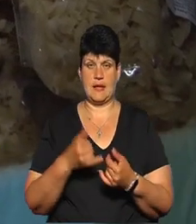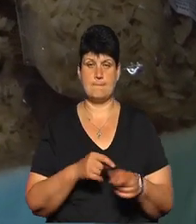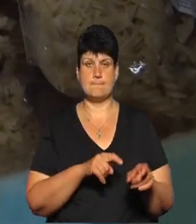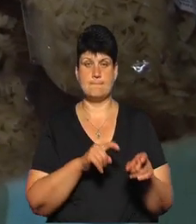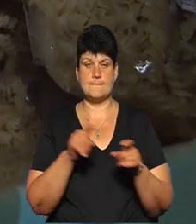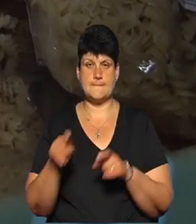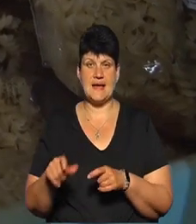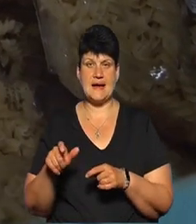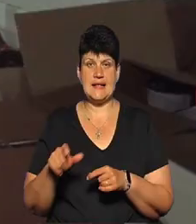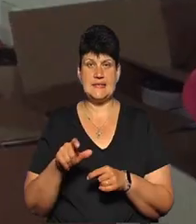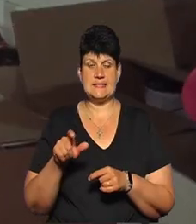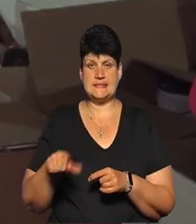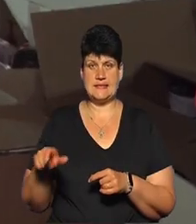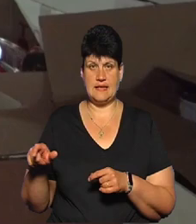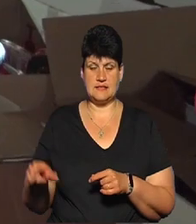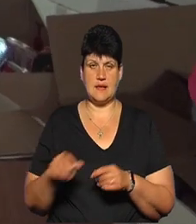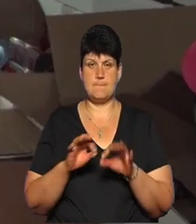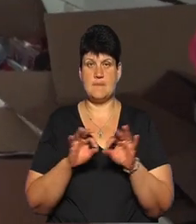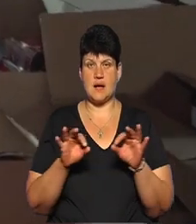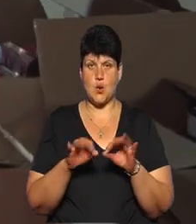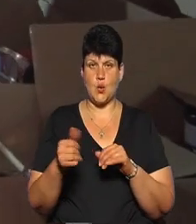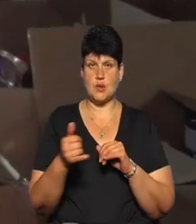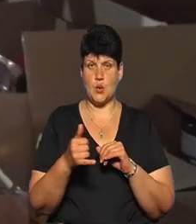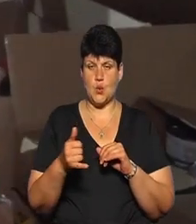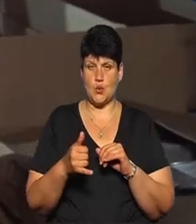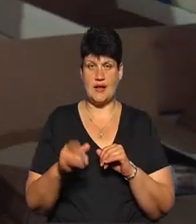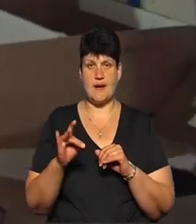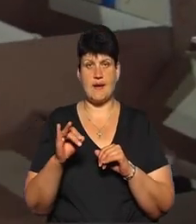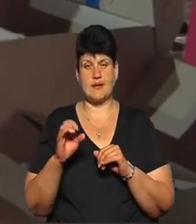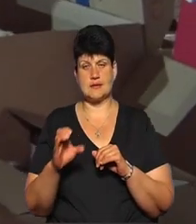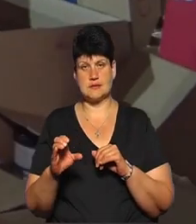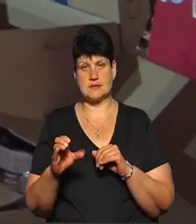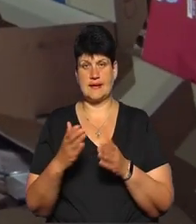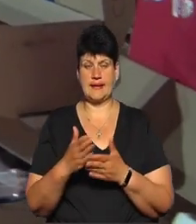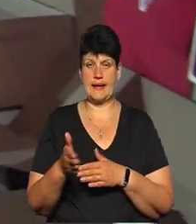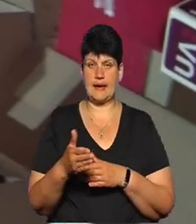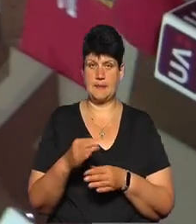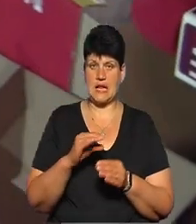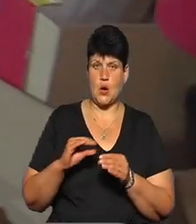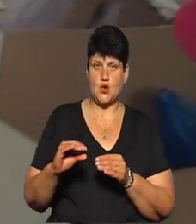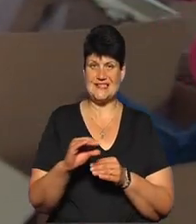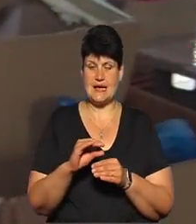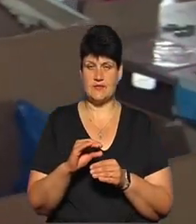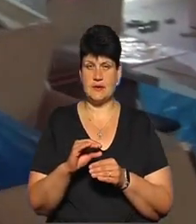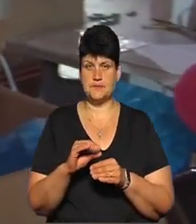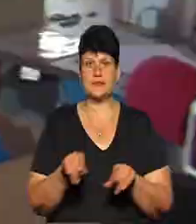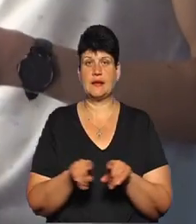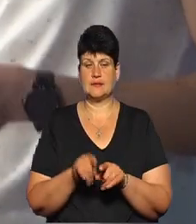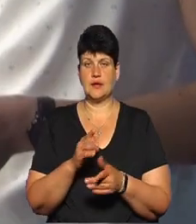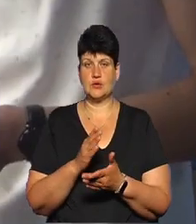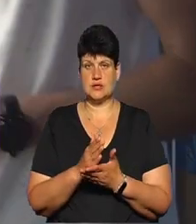набір входить макарони, олія, рис, є рибна консерва, також